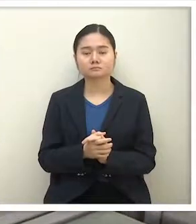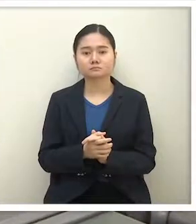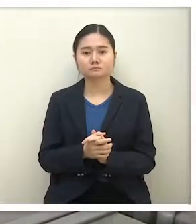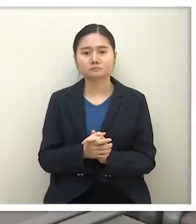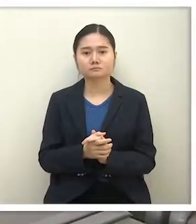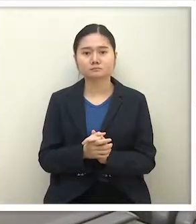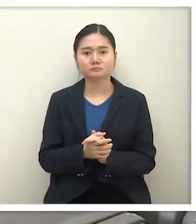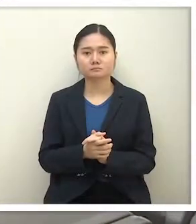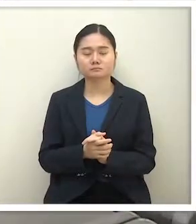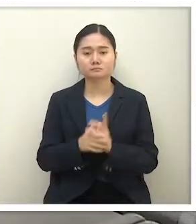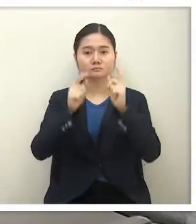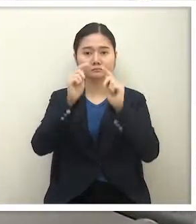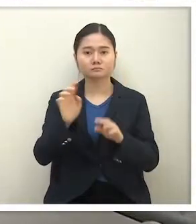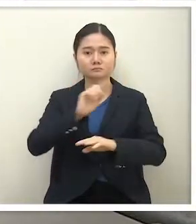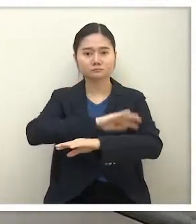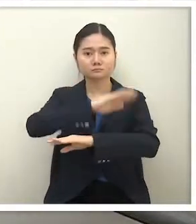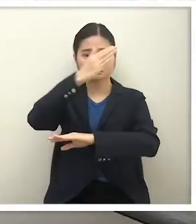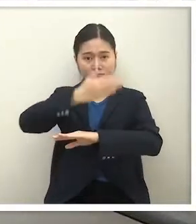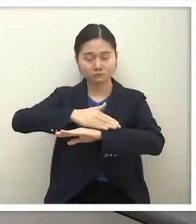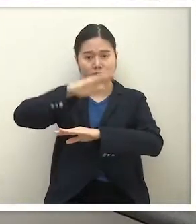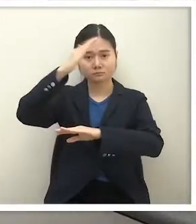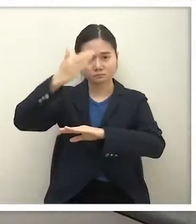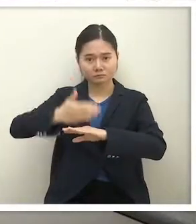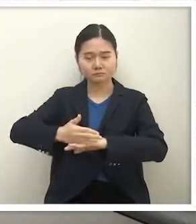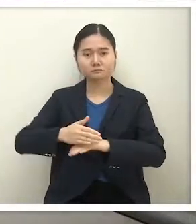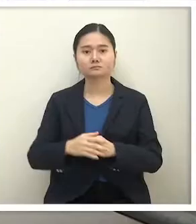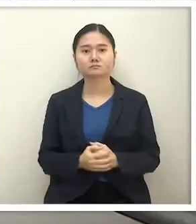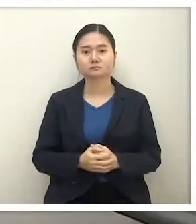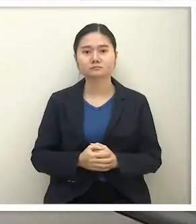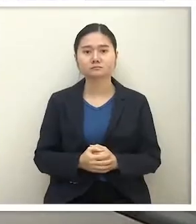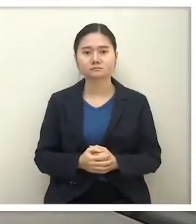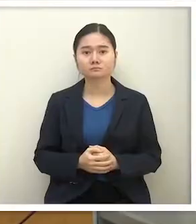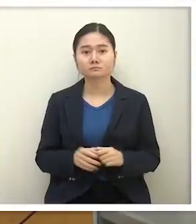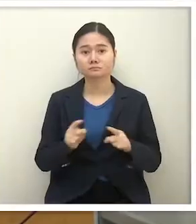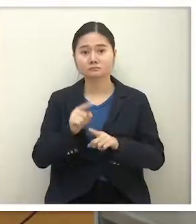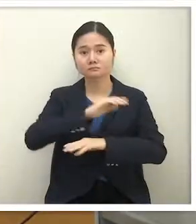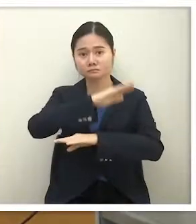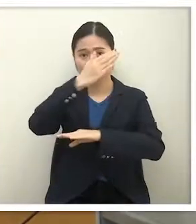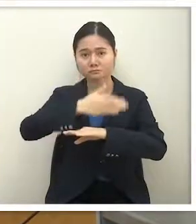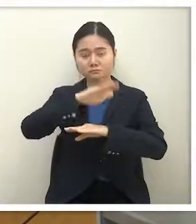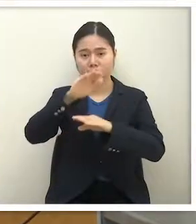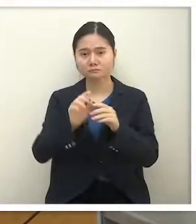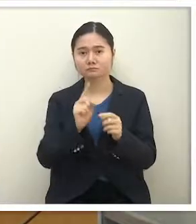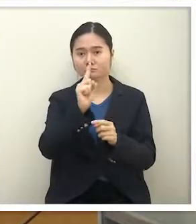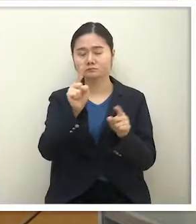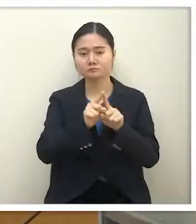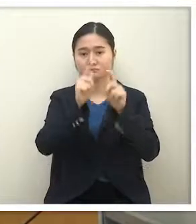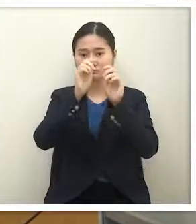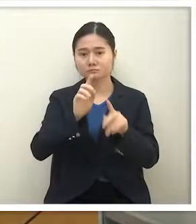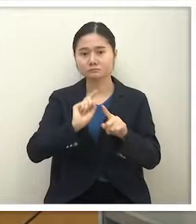อันนี้เป็นภูเขายอดเขาเห็นว่ายอดเขายอดเดียวนี่เขาดีไซน์ตั้งหลายแบ